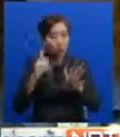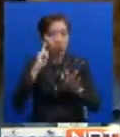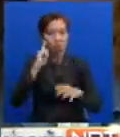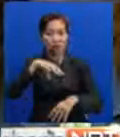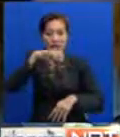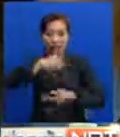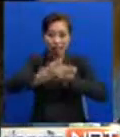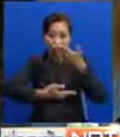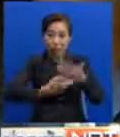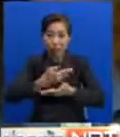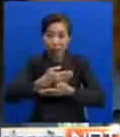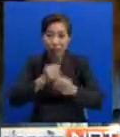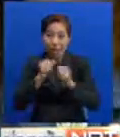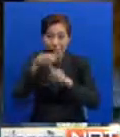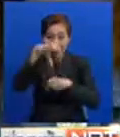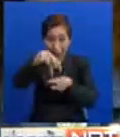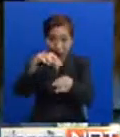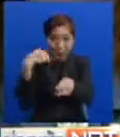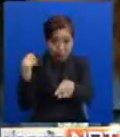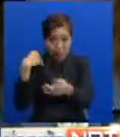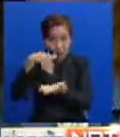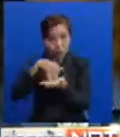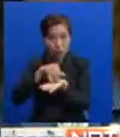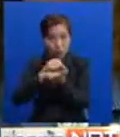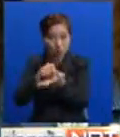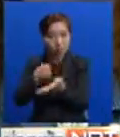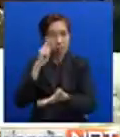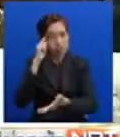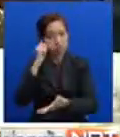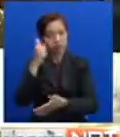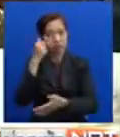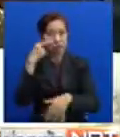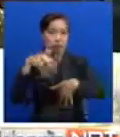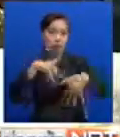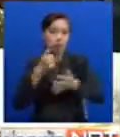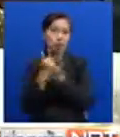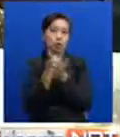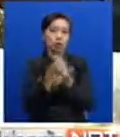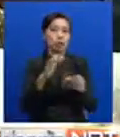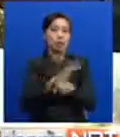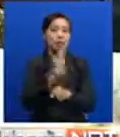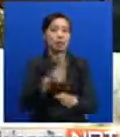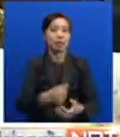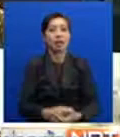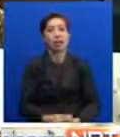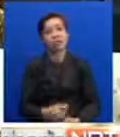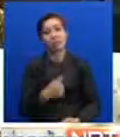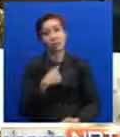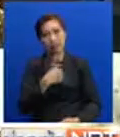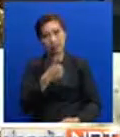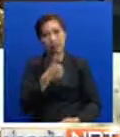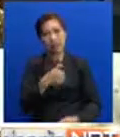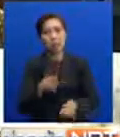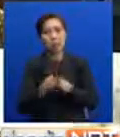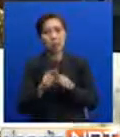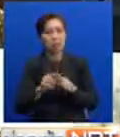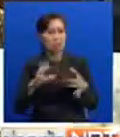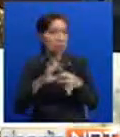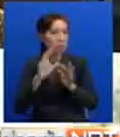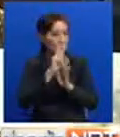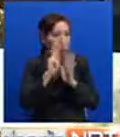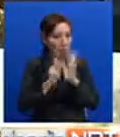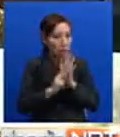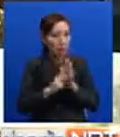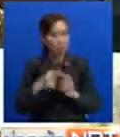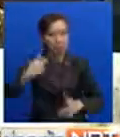ได้ความช่วยเหลือเพิ่มขึ้นได้อีก ก็พอดีไอ้เรื่องกฎบัตรกฎหมายเรื่องฟ้องร้องนี่ไ